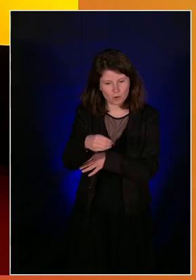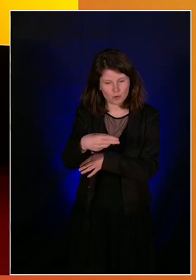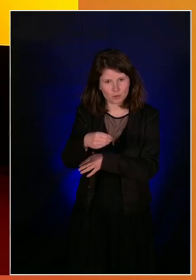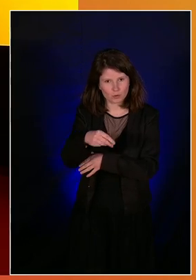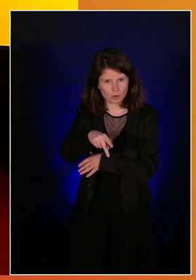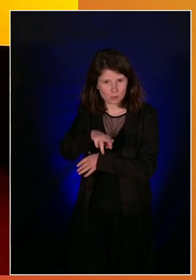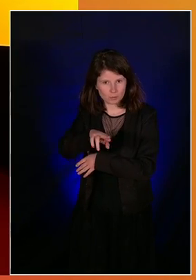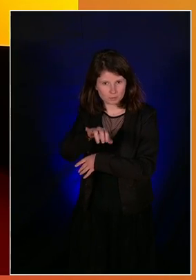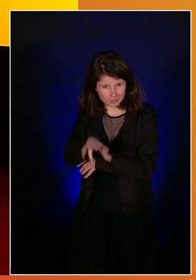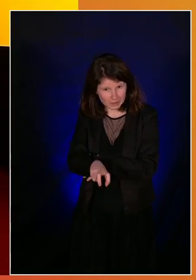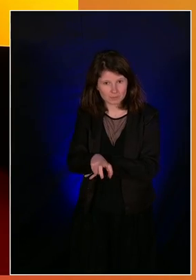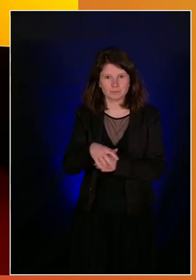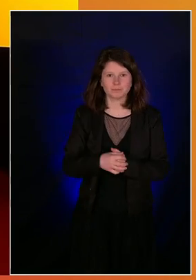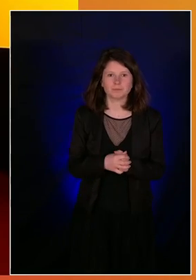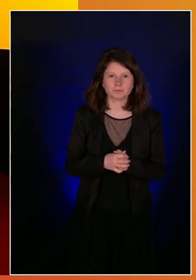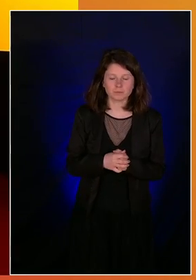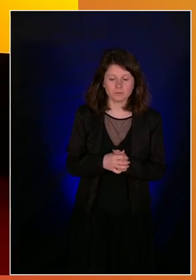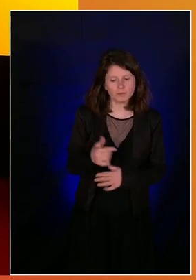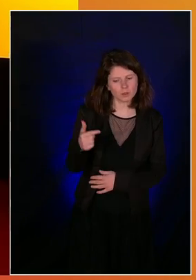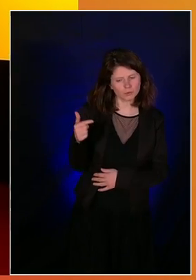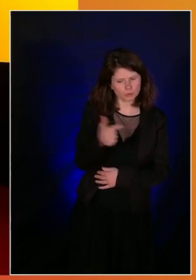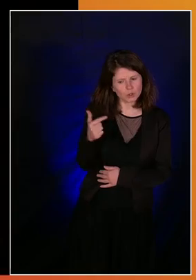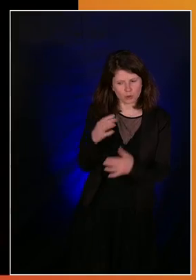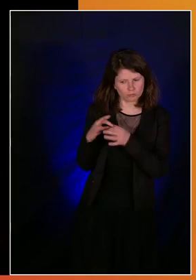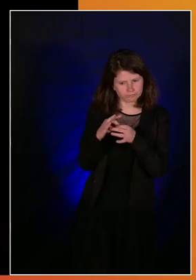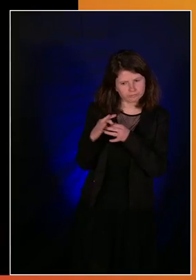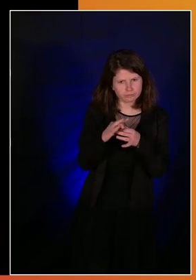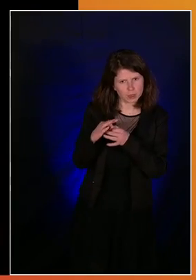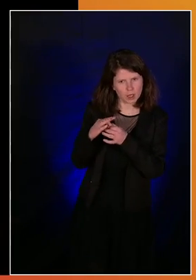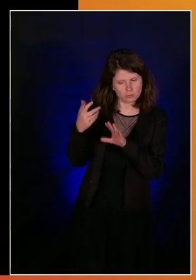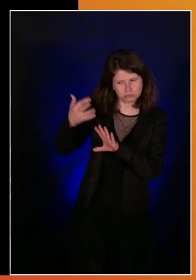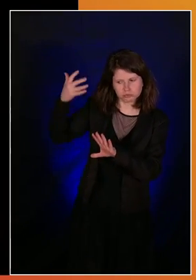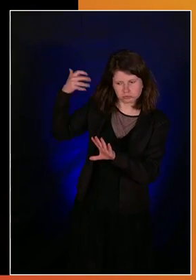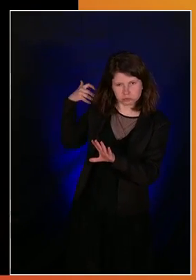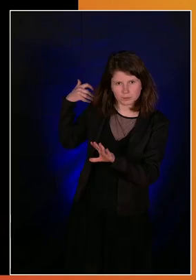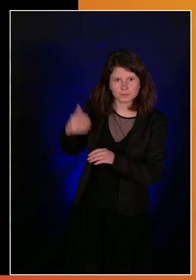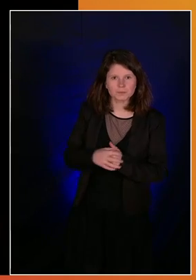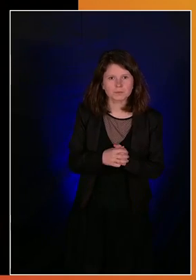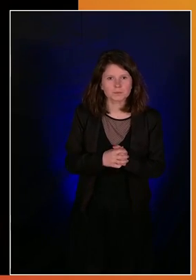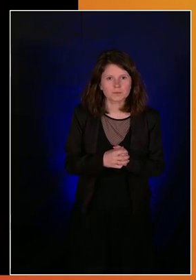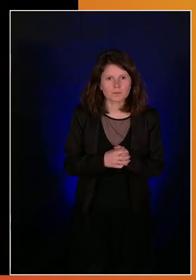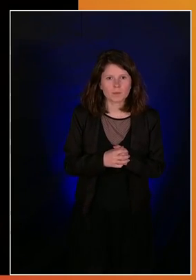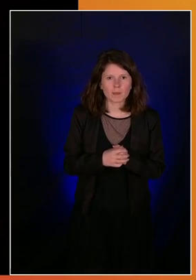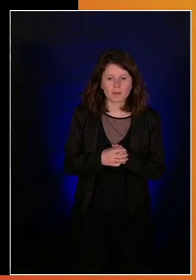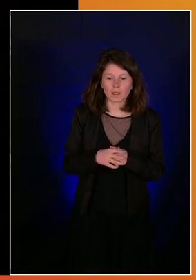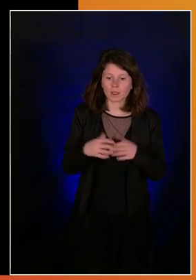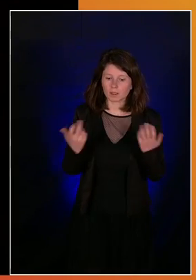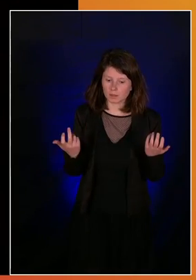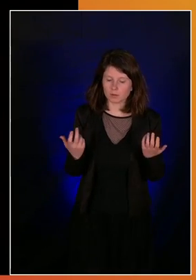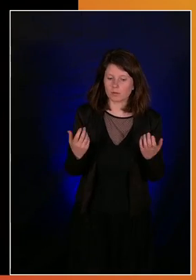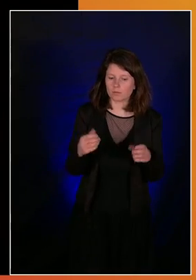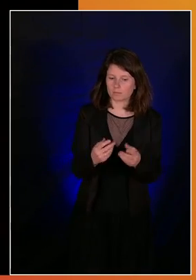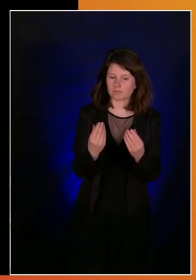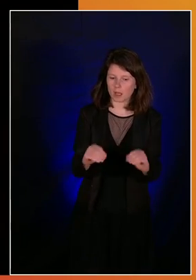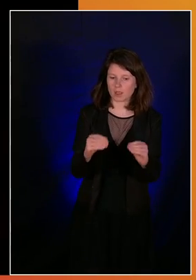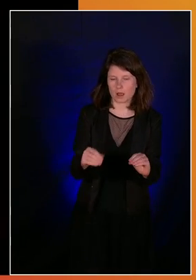un partenariat étroit au détriment des travailleurs sur divers aspects notamment Monoprix pour pour assurer